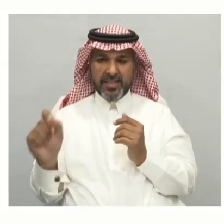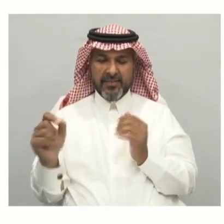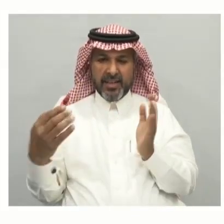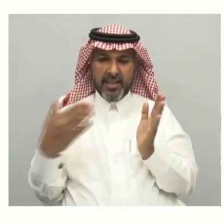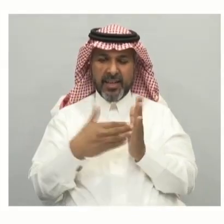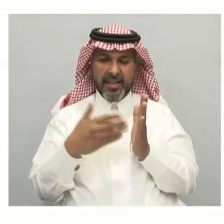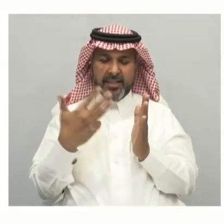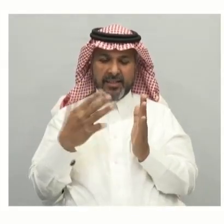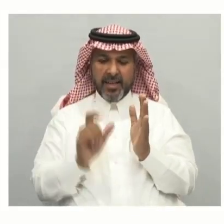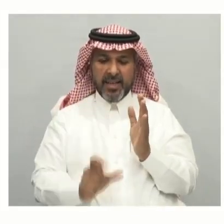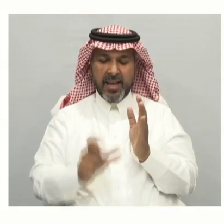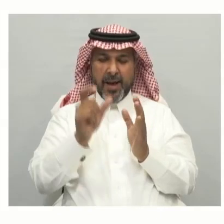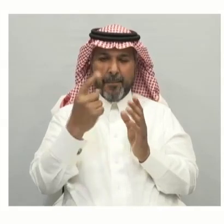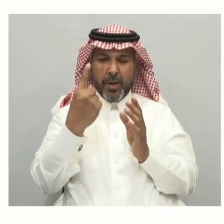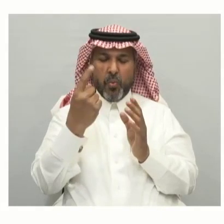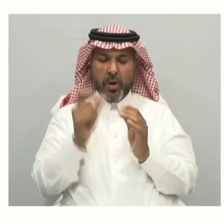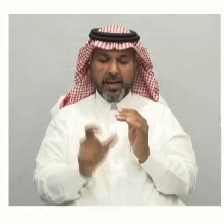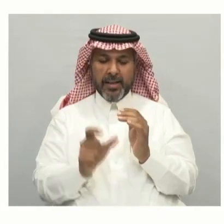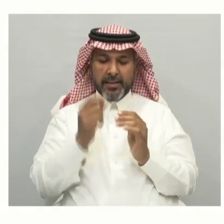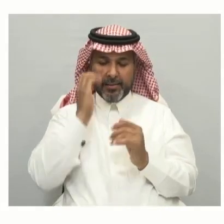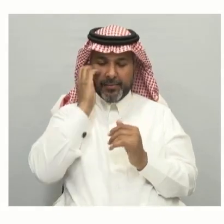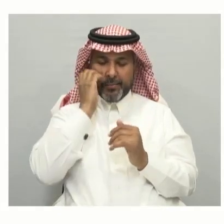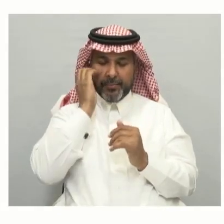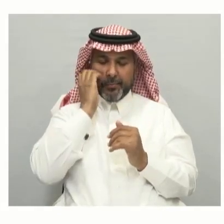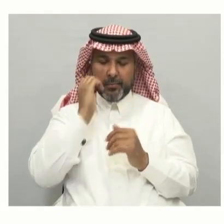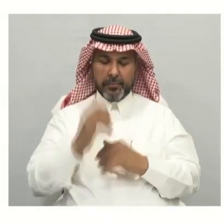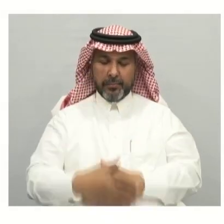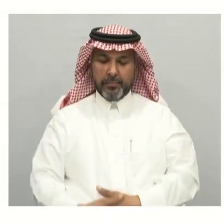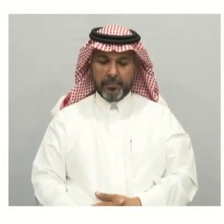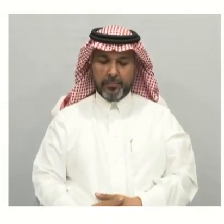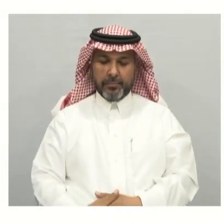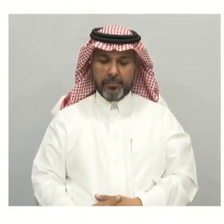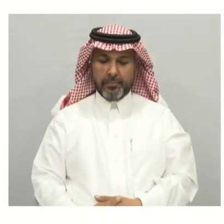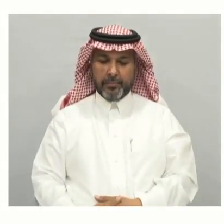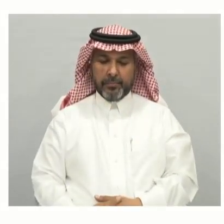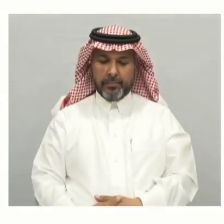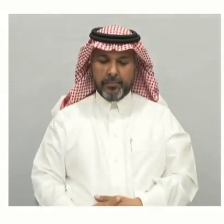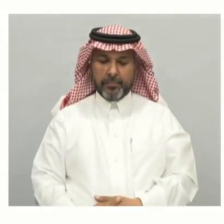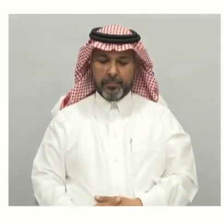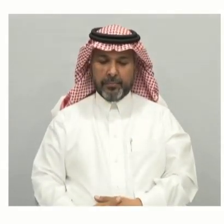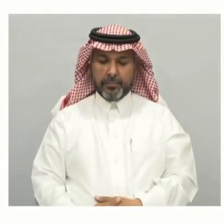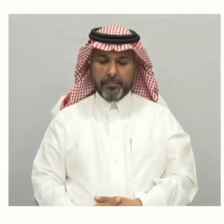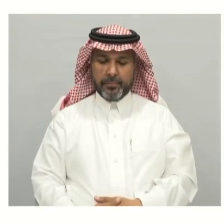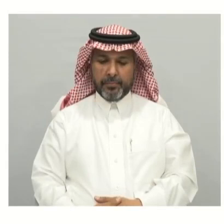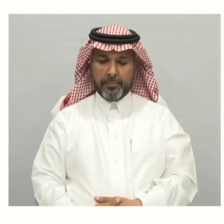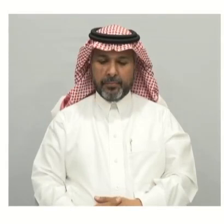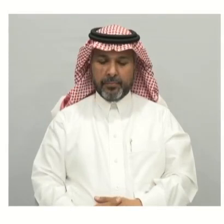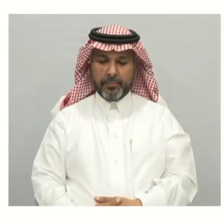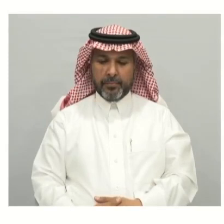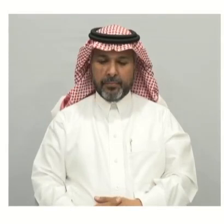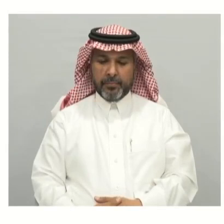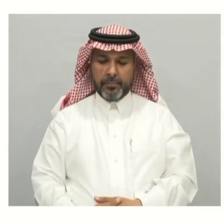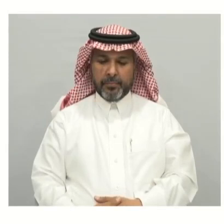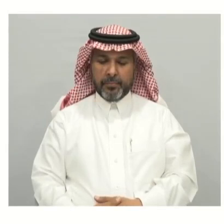عدد التكرارات واحد اذا هذه هي الفئه نرسم الى ان يصل الى اين الى ان يصل الى واحد في